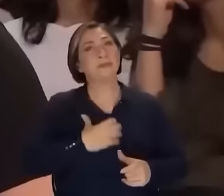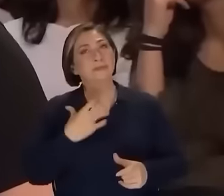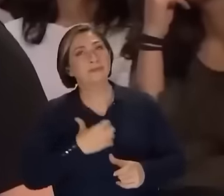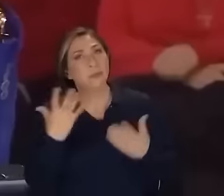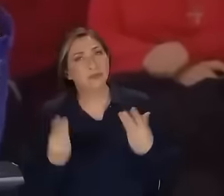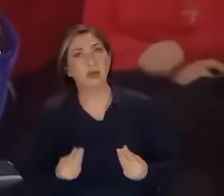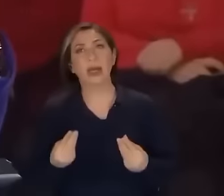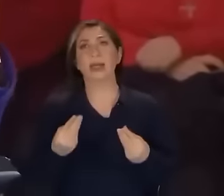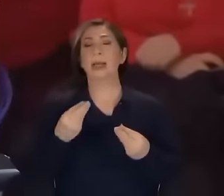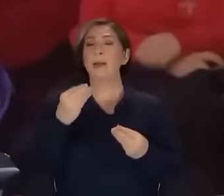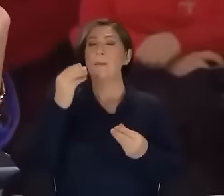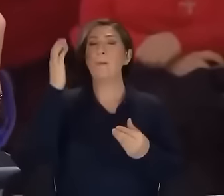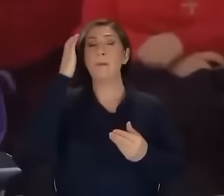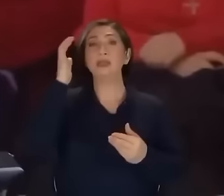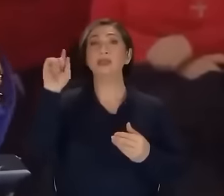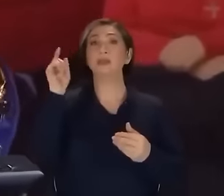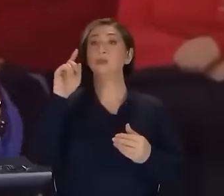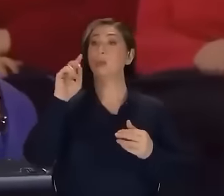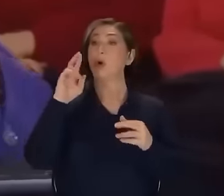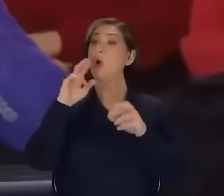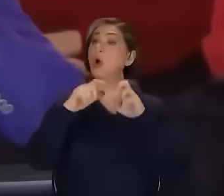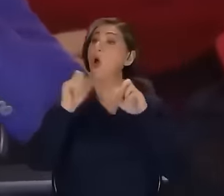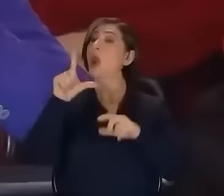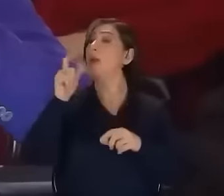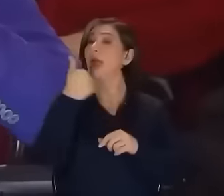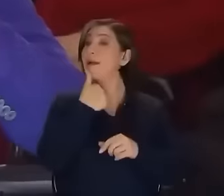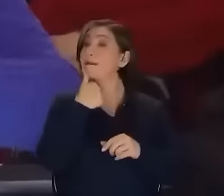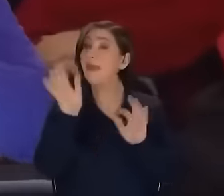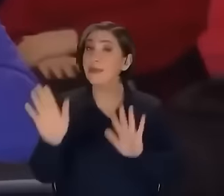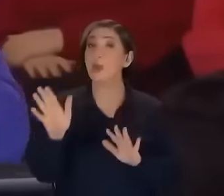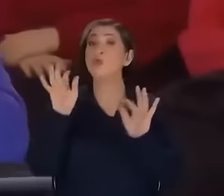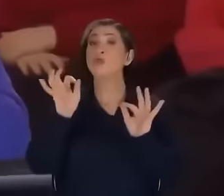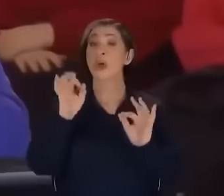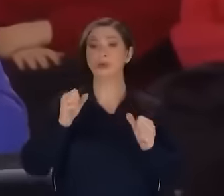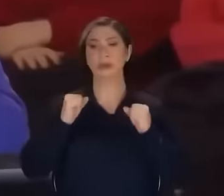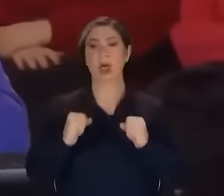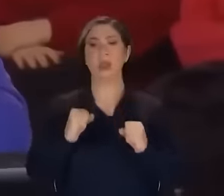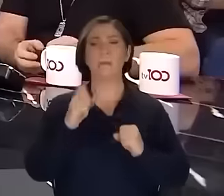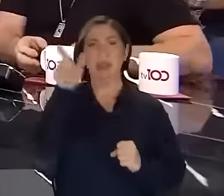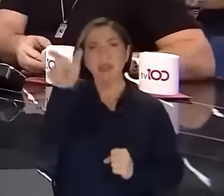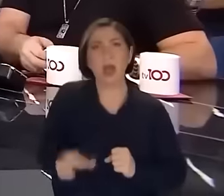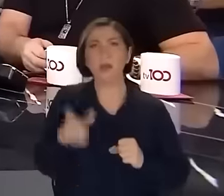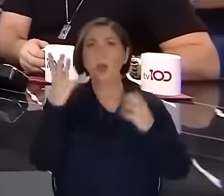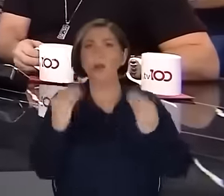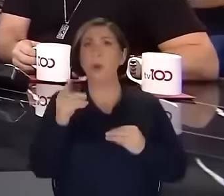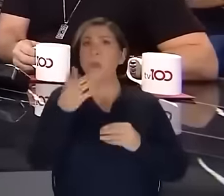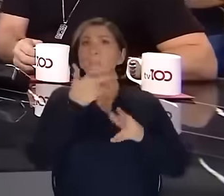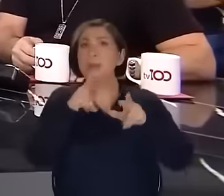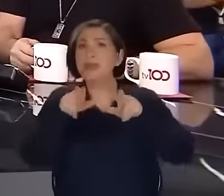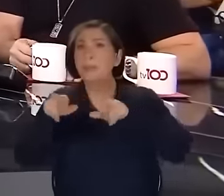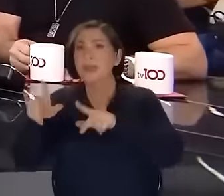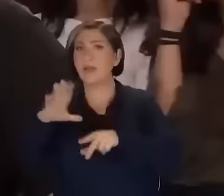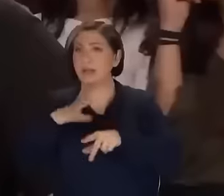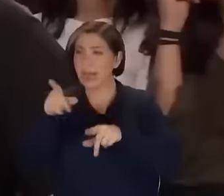olacak, başrol erkek mutlaka, ayakları yere basan bir karakter olacak. Bu çok benzerlikler